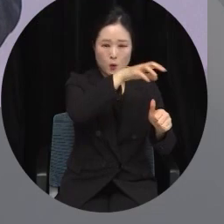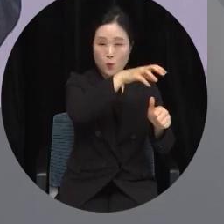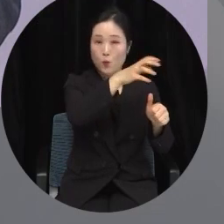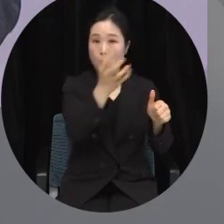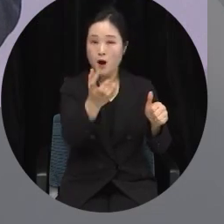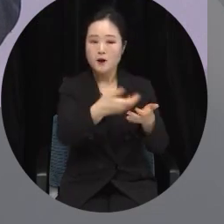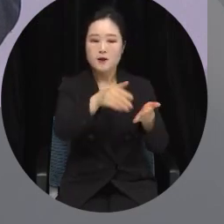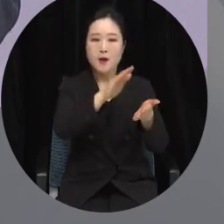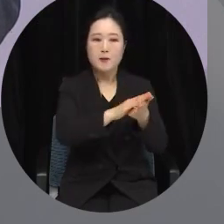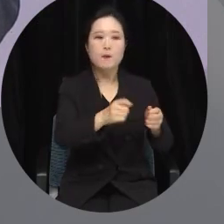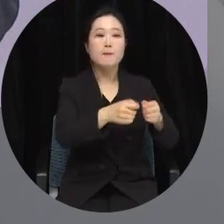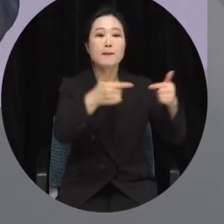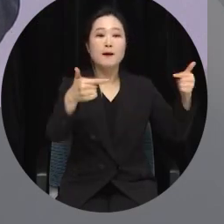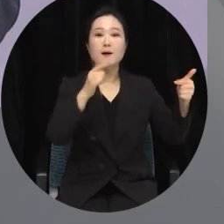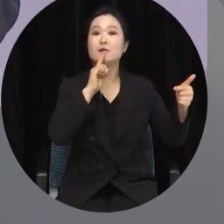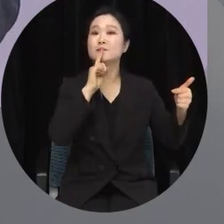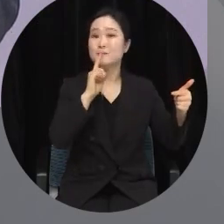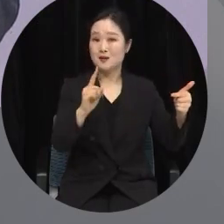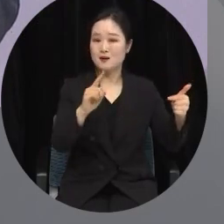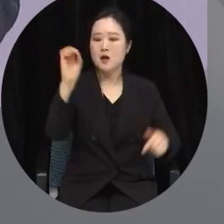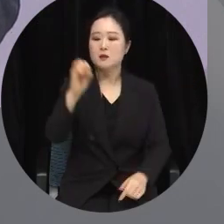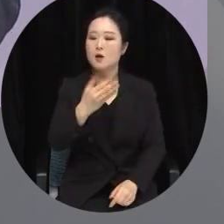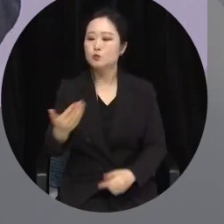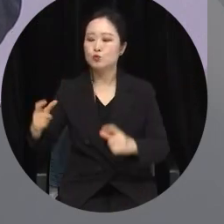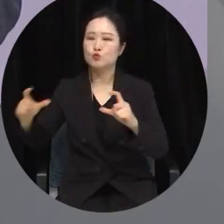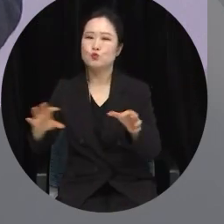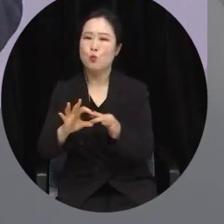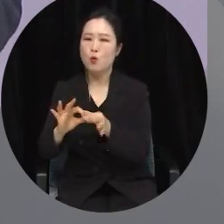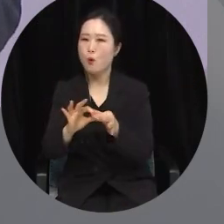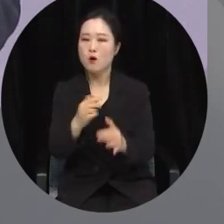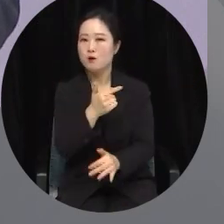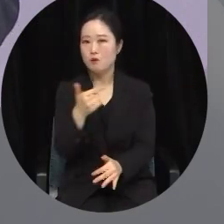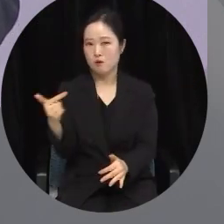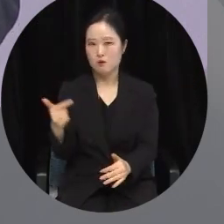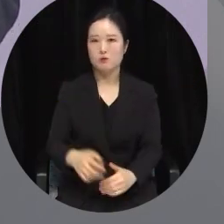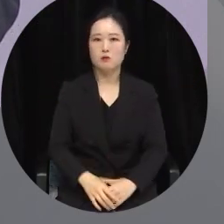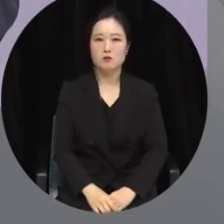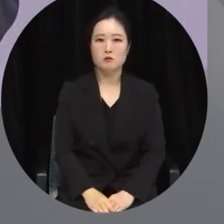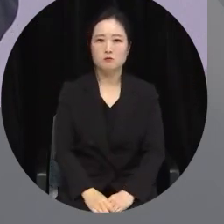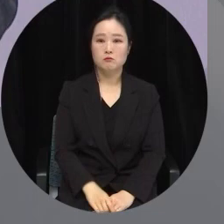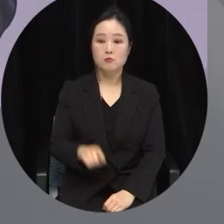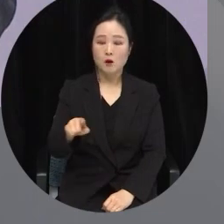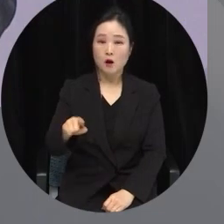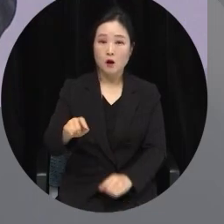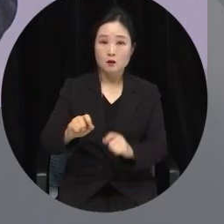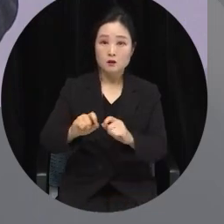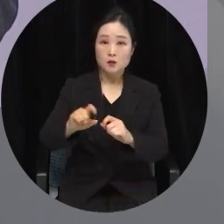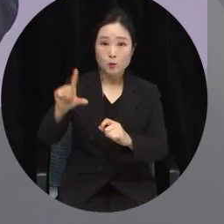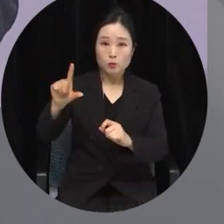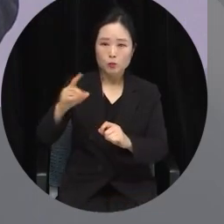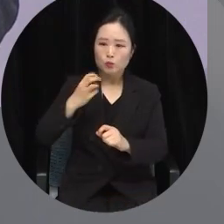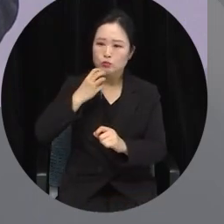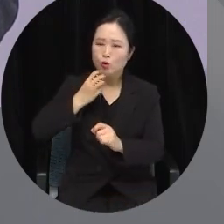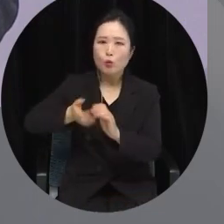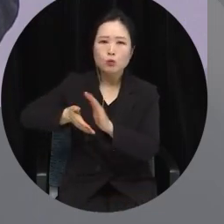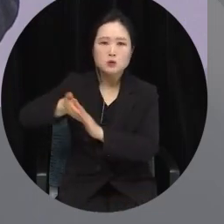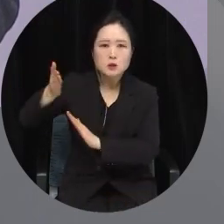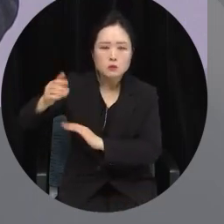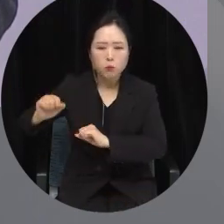이런 내용들이 우리 지역과 관련돼서 나와 있는데 이게 대체로 다 서울시에서 할 수 없는